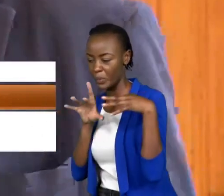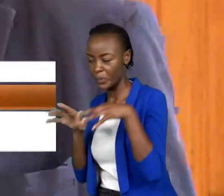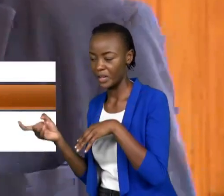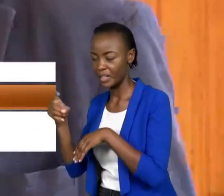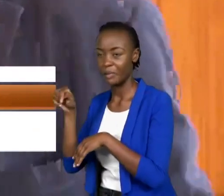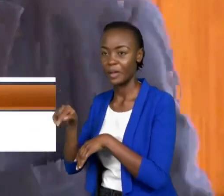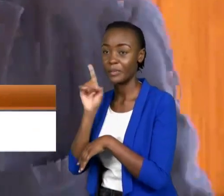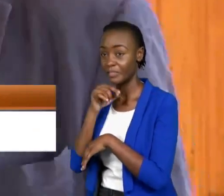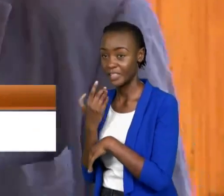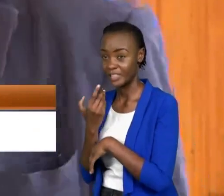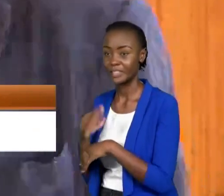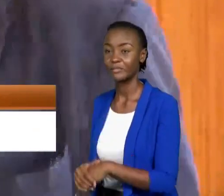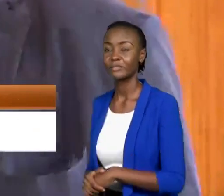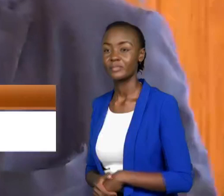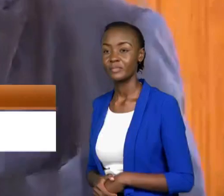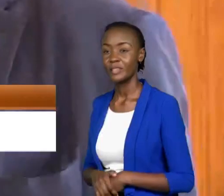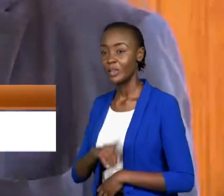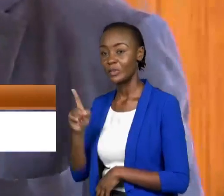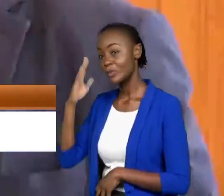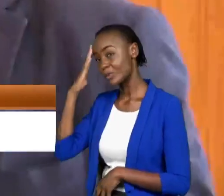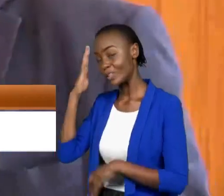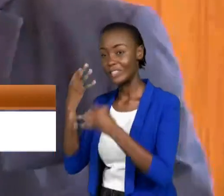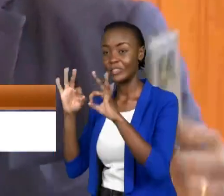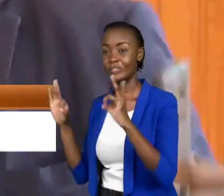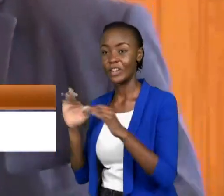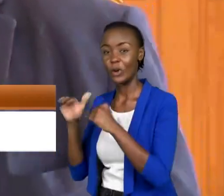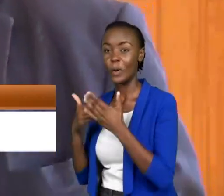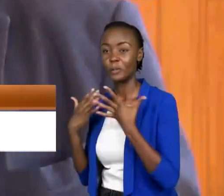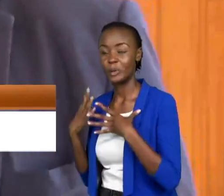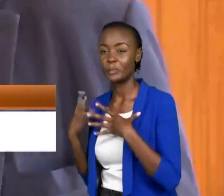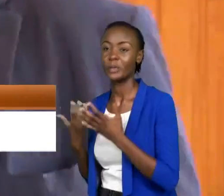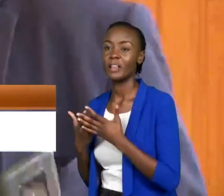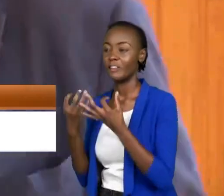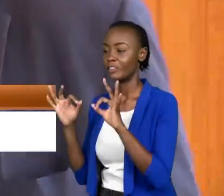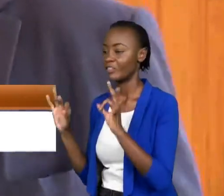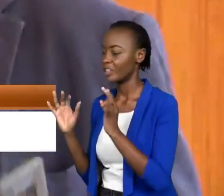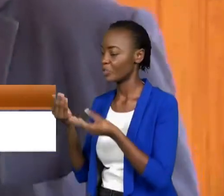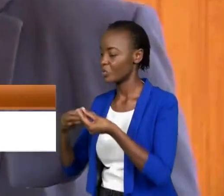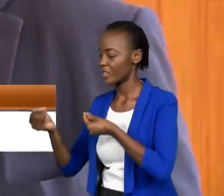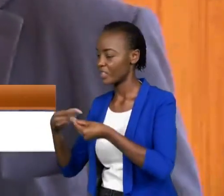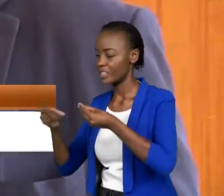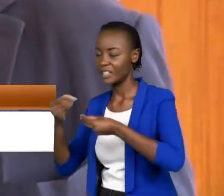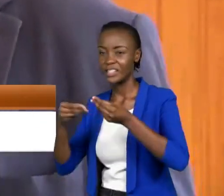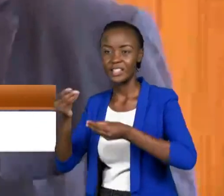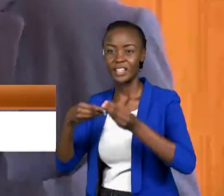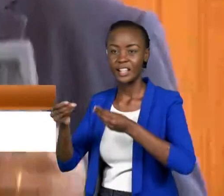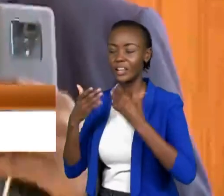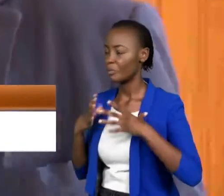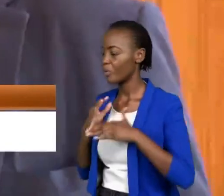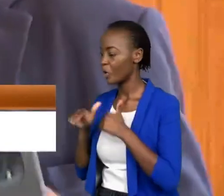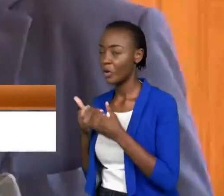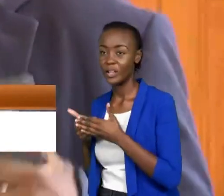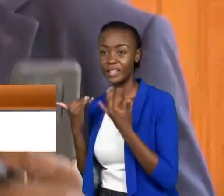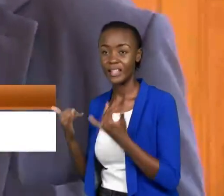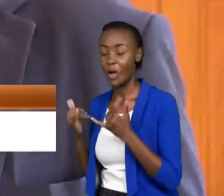wako na ile nafasi, kama unavyojua ni soko huru, wana nafasi ya kuuza mali yao kwa watu wanaopenda na kwa watu wanaotaka. Na